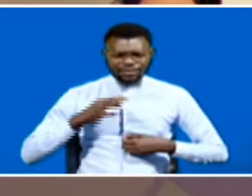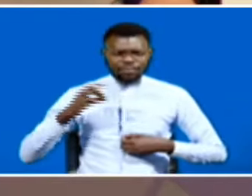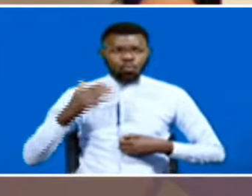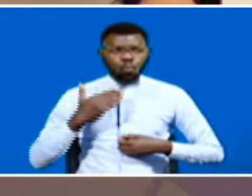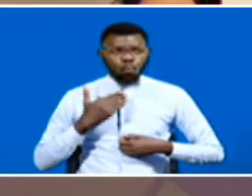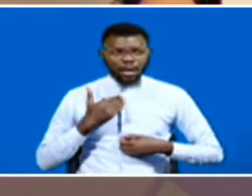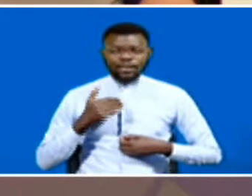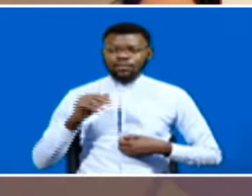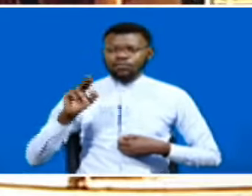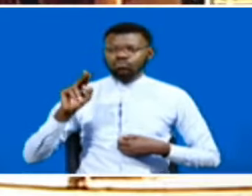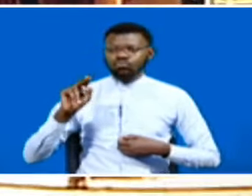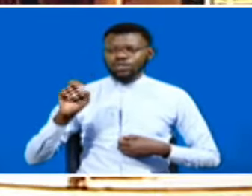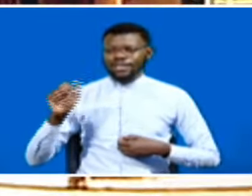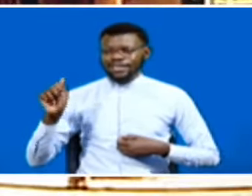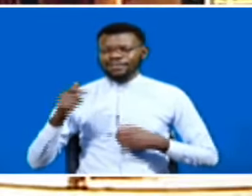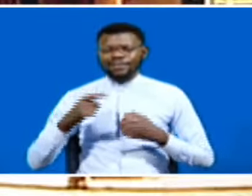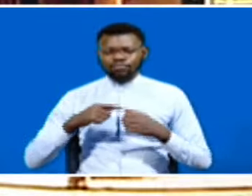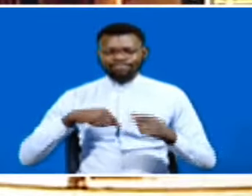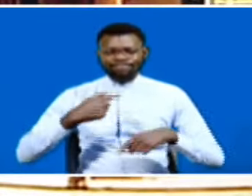Yeah, six.